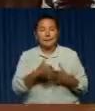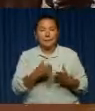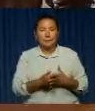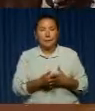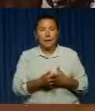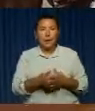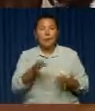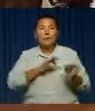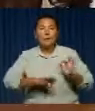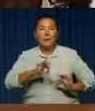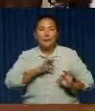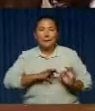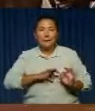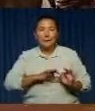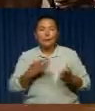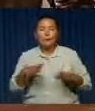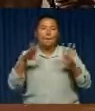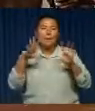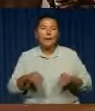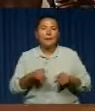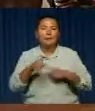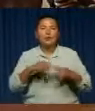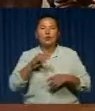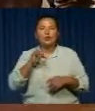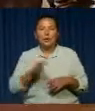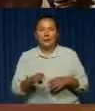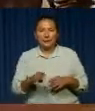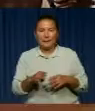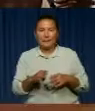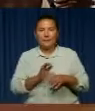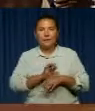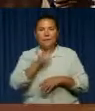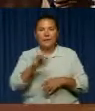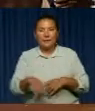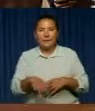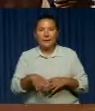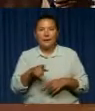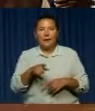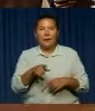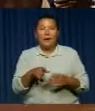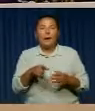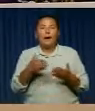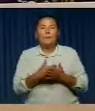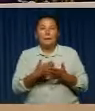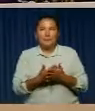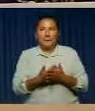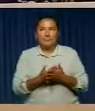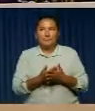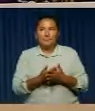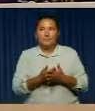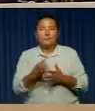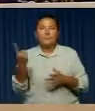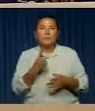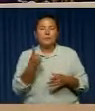қазір. Оның пайда зиян. Оның барлығы WhatsApp желісінде, әлеуметтік желіде жүрген, ол арандатушылық қабарламалар.